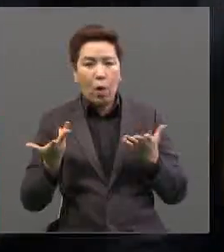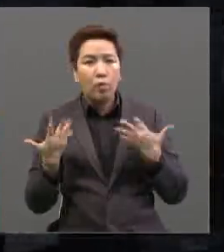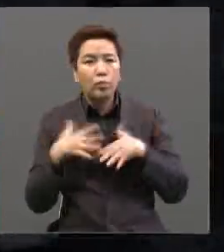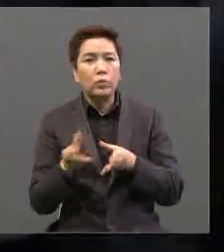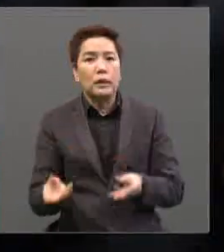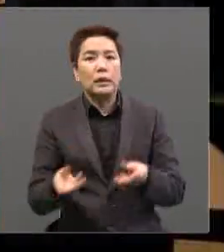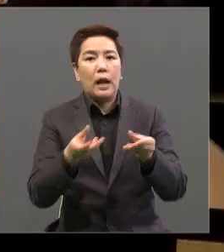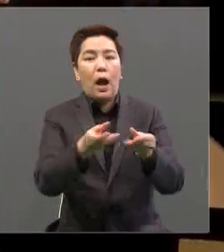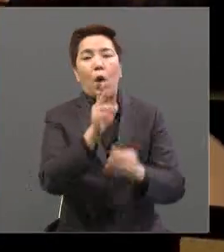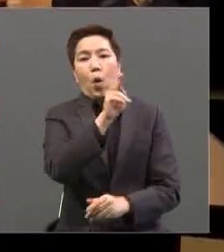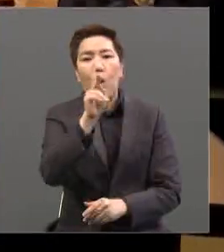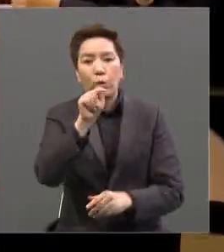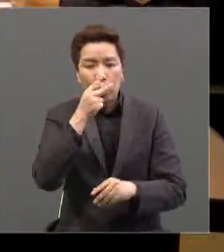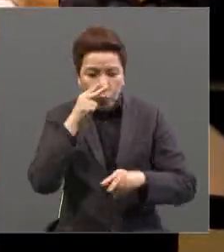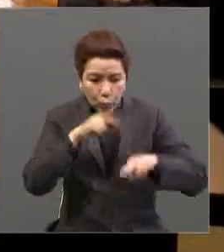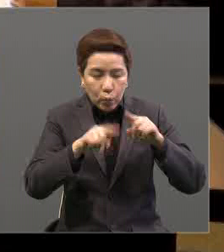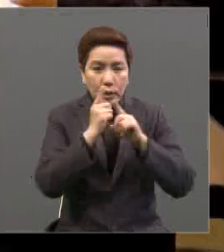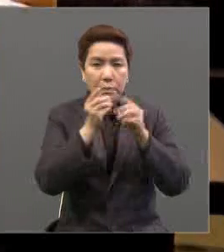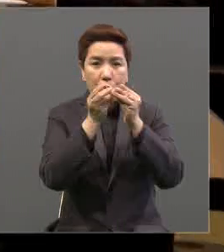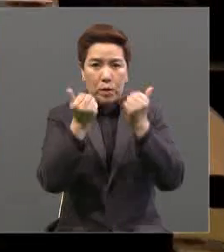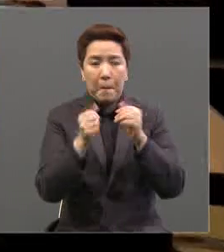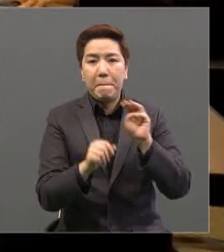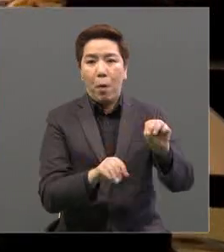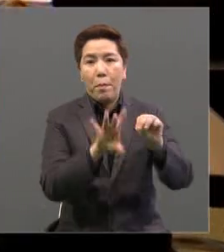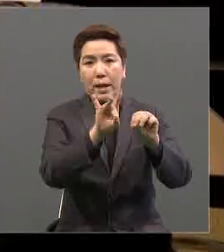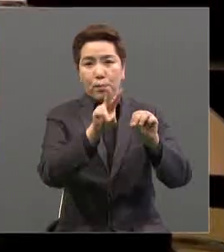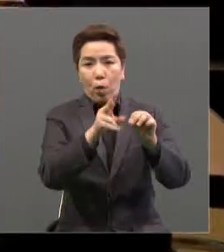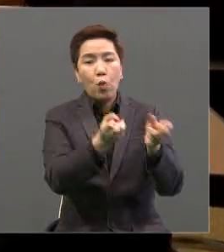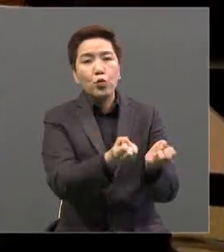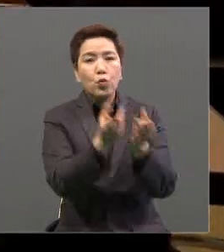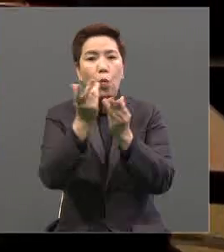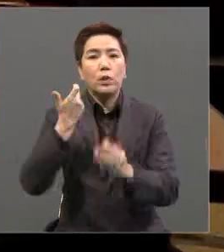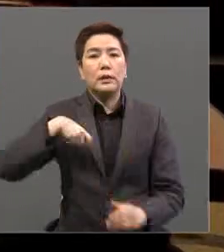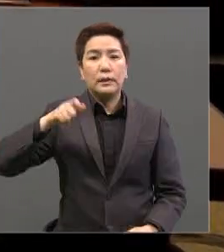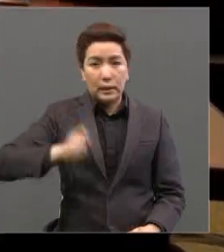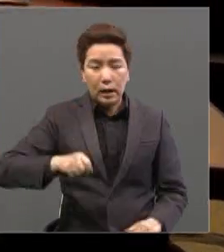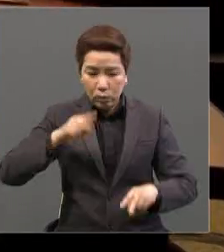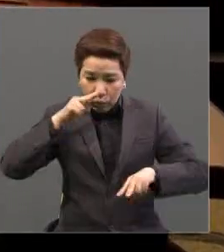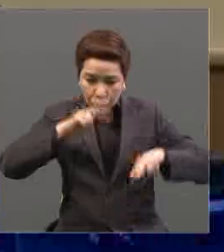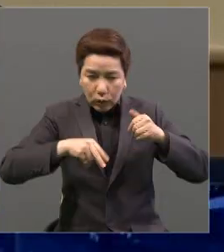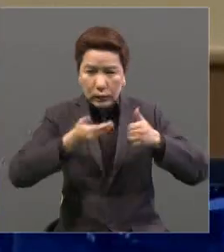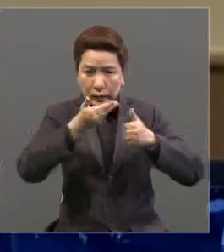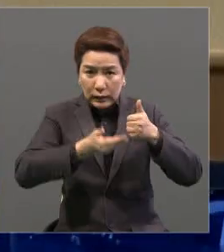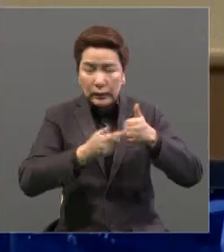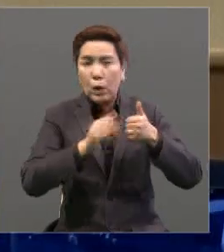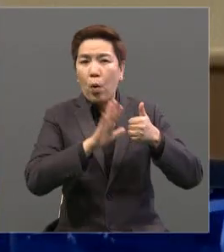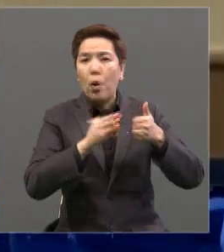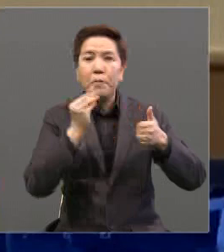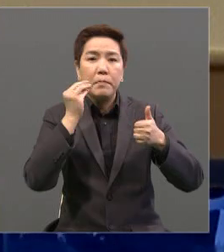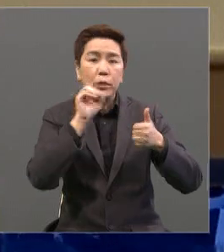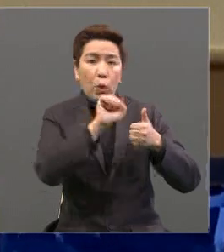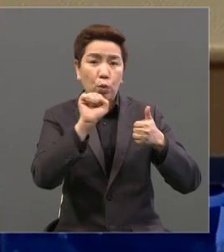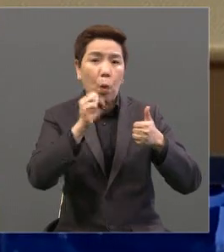ความร่วมมือให้กกตดำเนินการตามรัฐธรรมนูญมาตรา 82ส่งเรื่องให้ศาลรัฐธรรมนูญวินิจฉัยว่าสมาชิกภาพของ